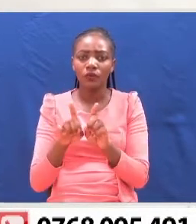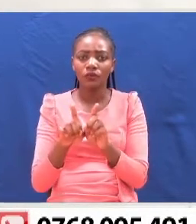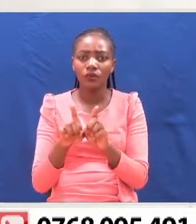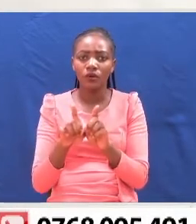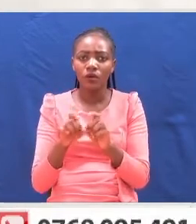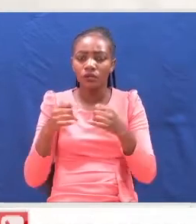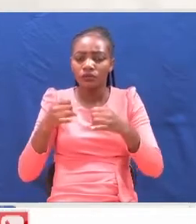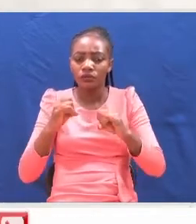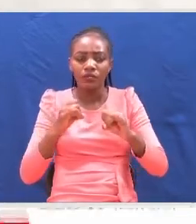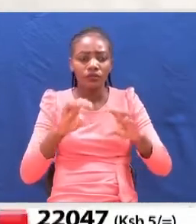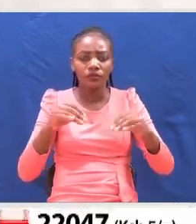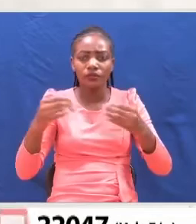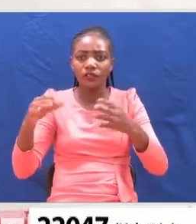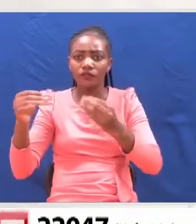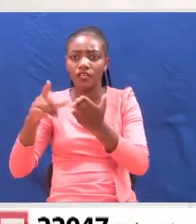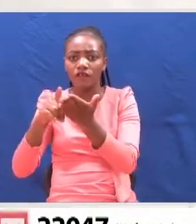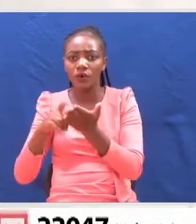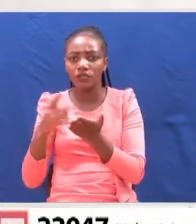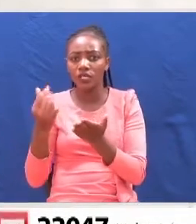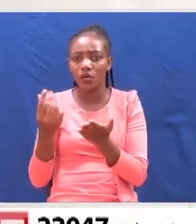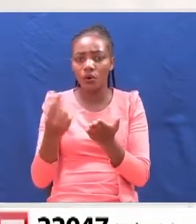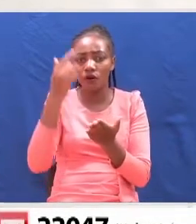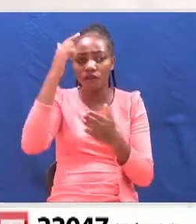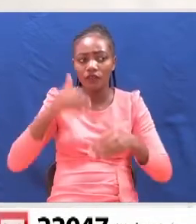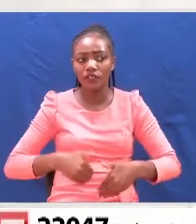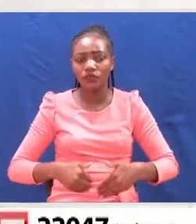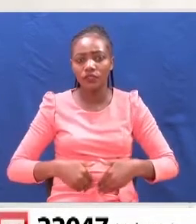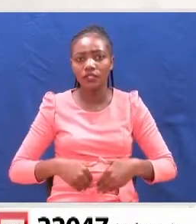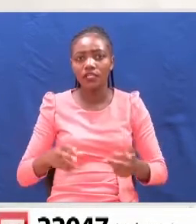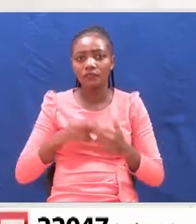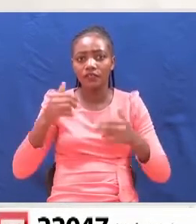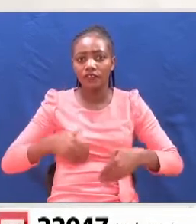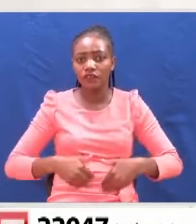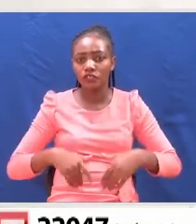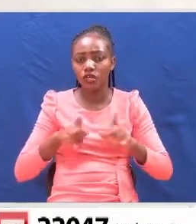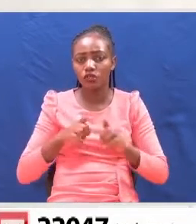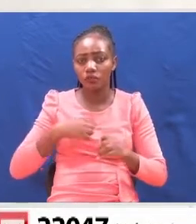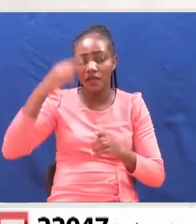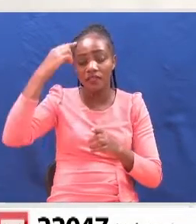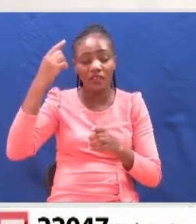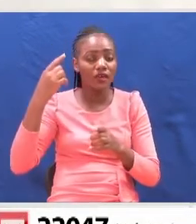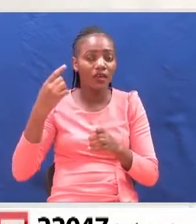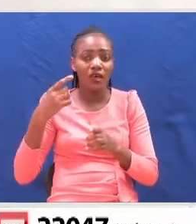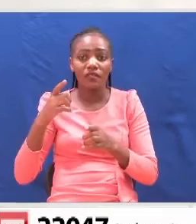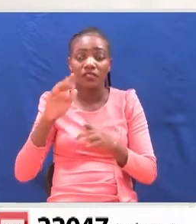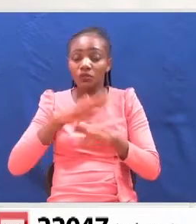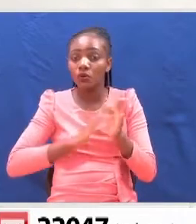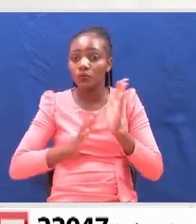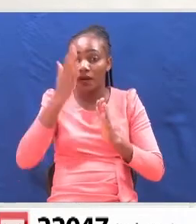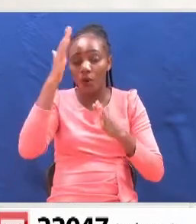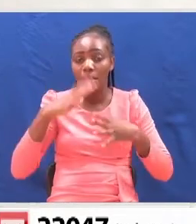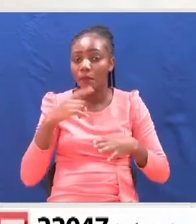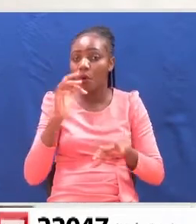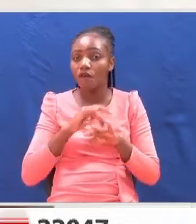kuanza kupeana mkopo kidogo hivi kwa vijana, hasa kwa vijana, nafikiria hiyo itasaidia sana, kwa sababu wale wameathirika kwa